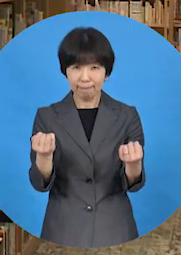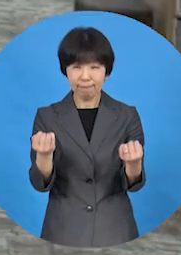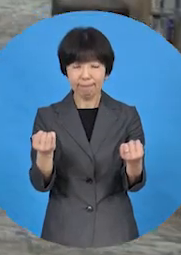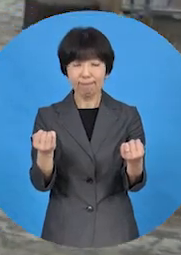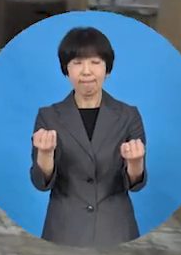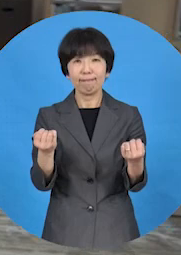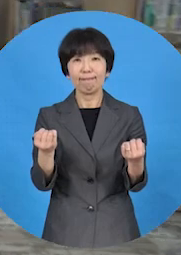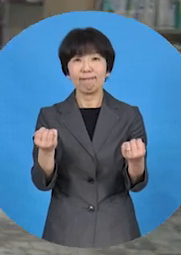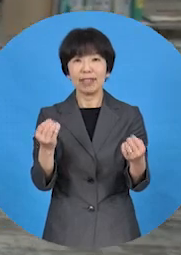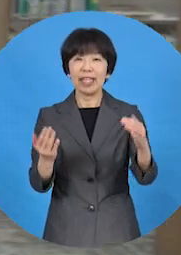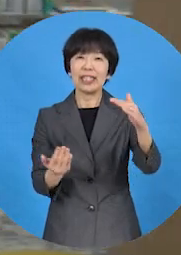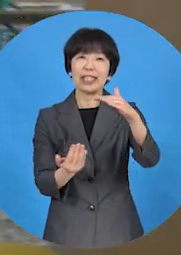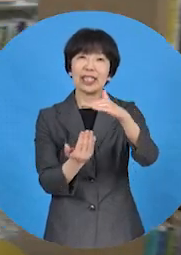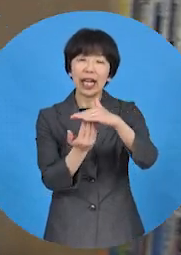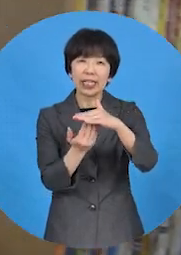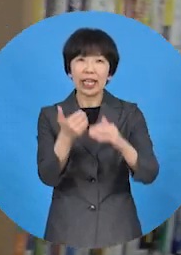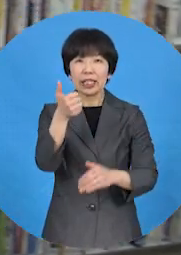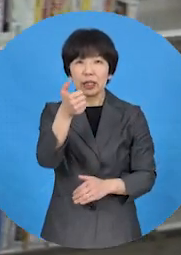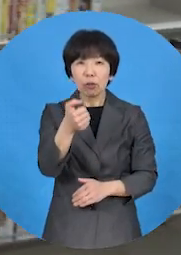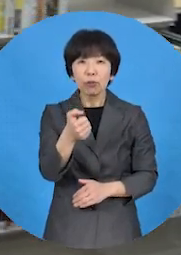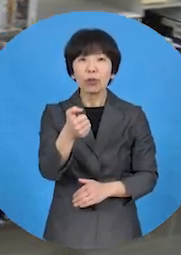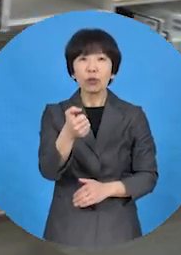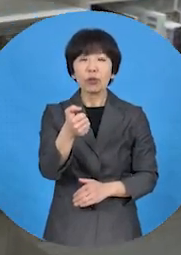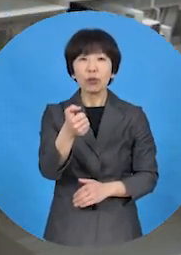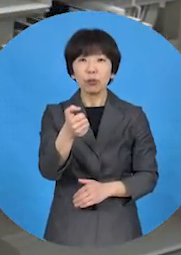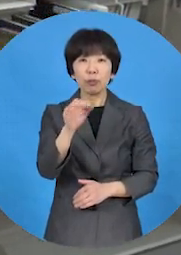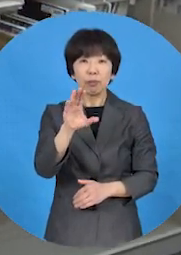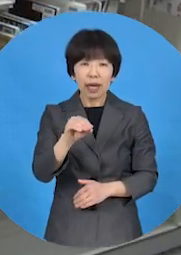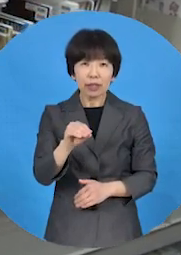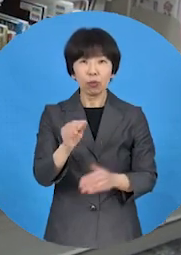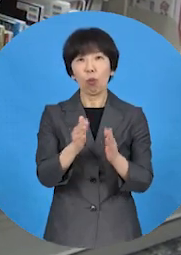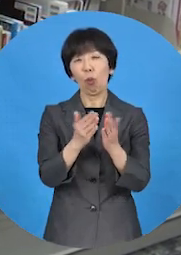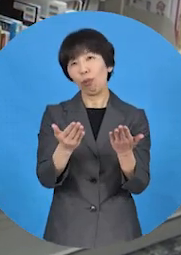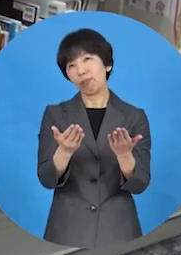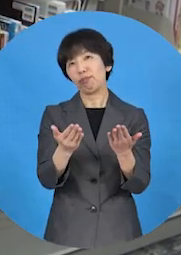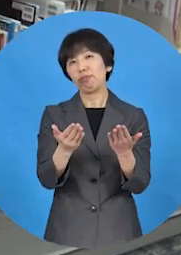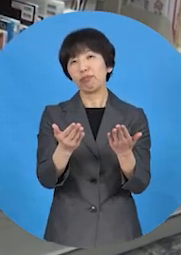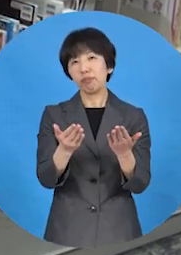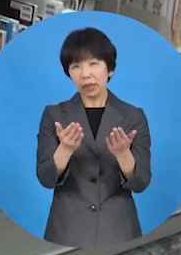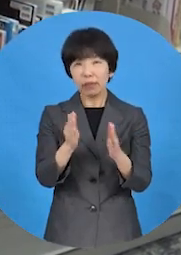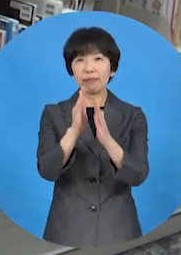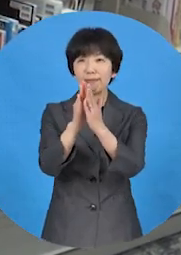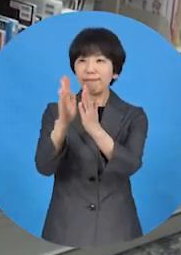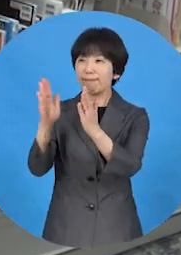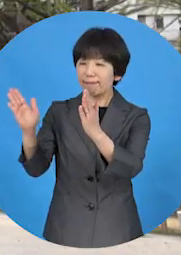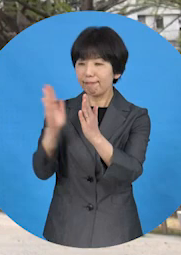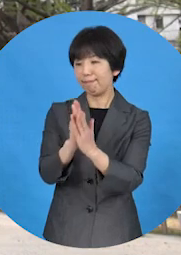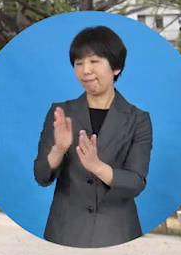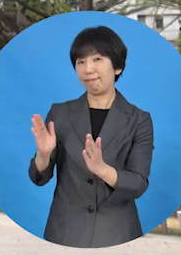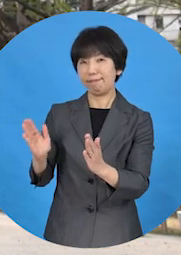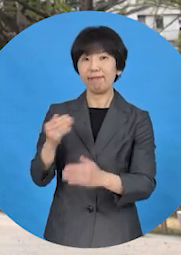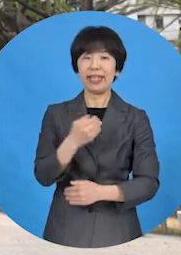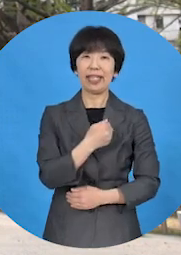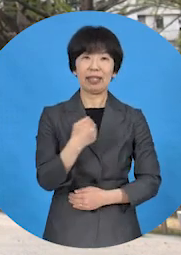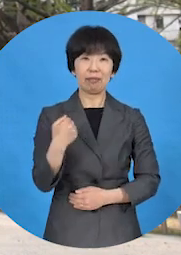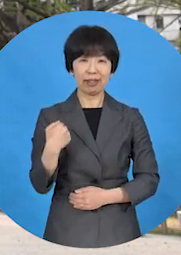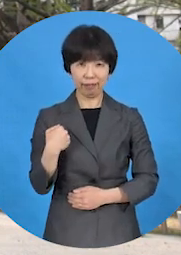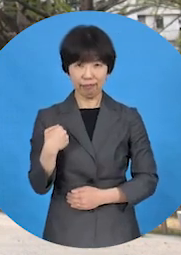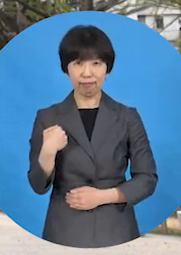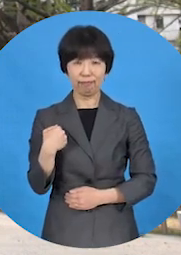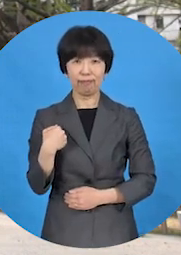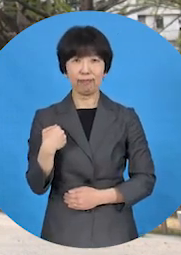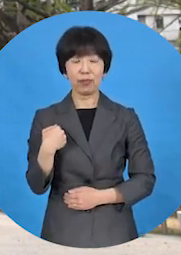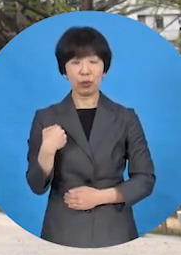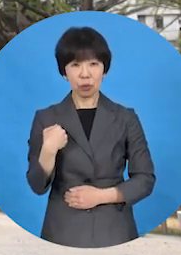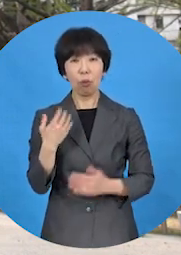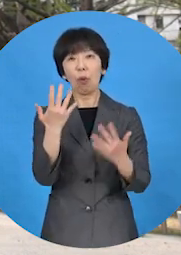ですね、最大で50万冊の収蔵が可能になっております。そういった資料の活用、それから公園